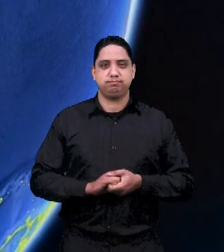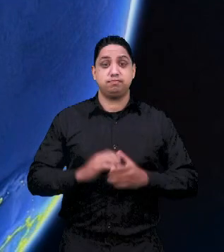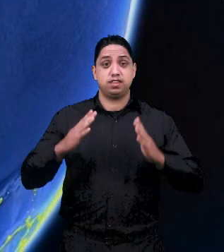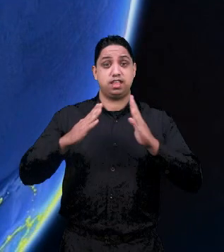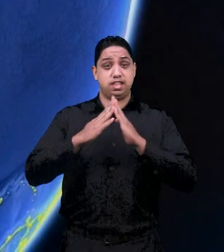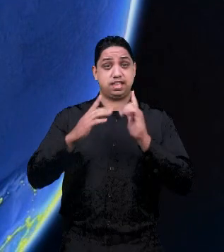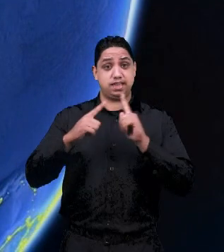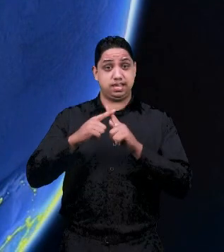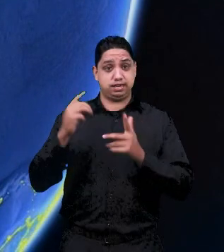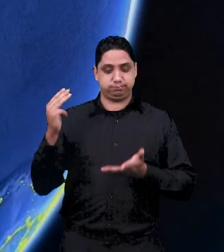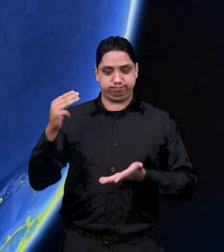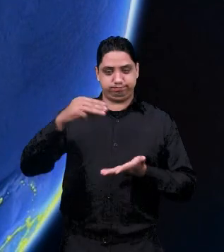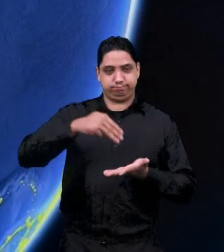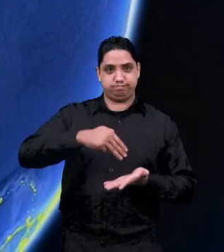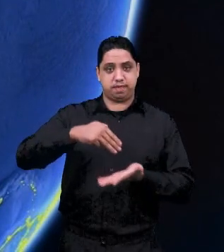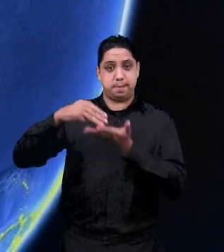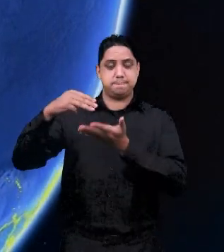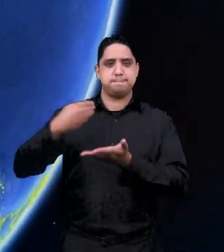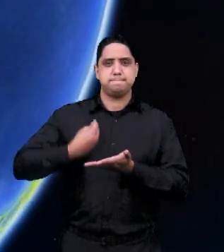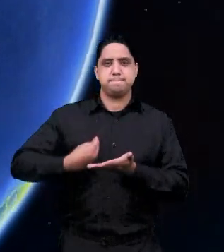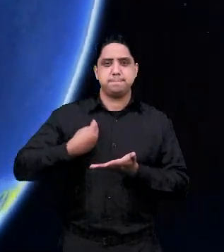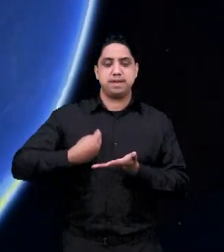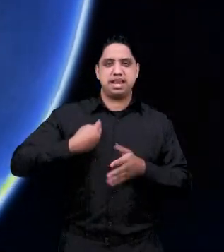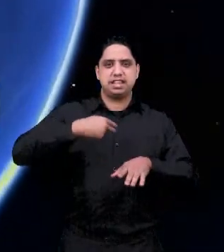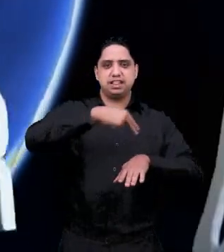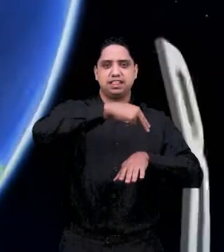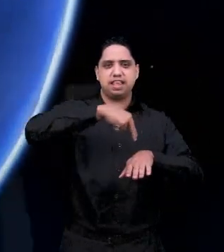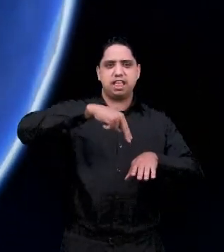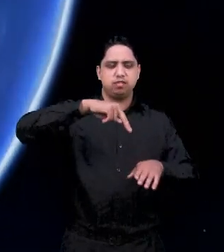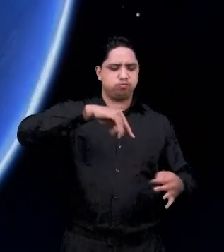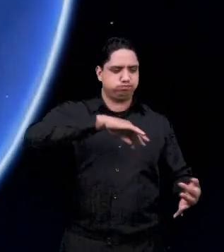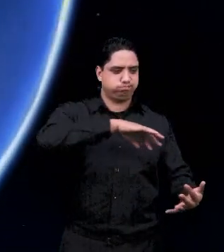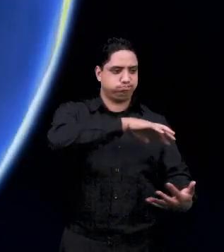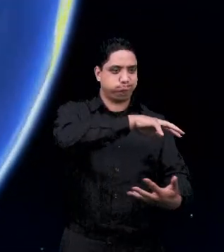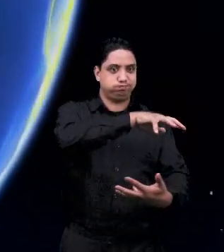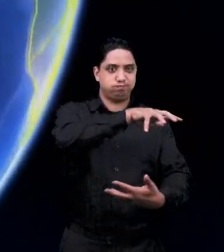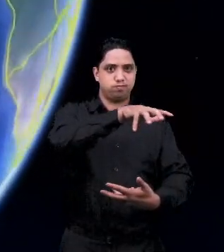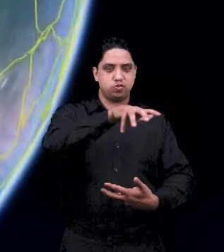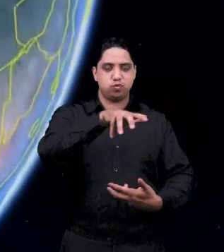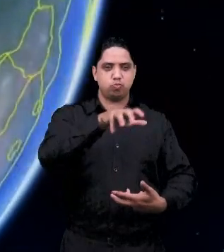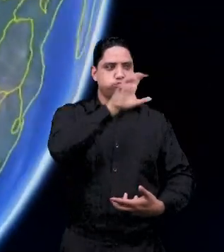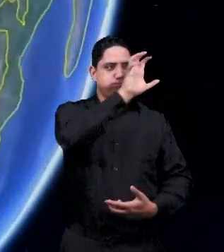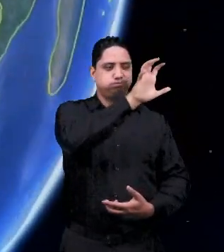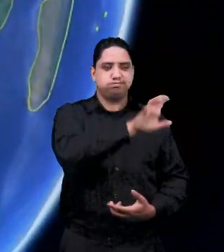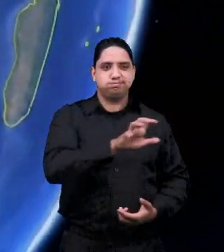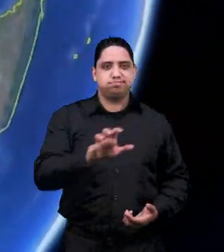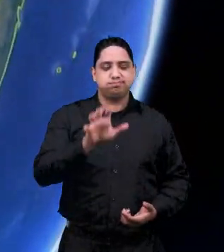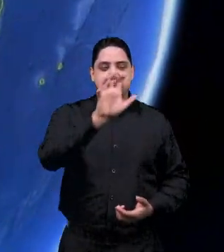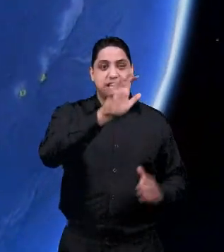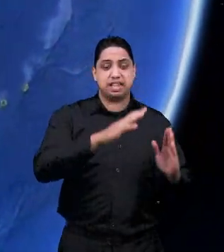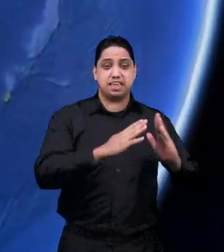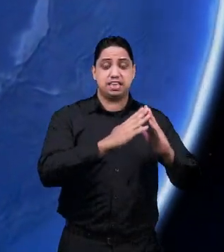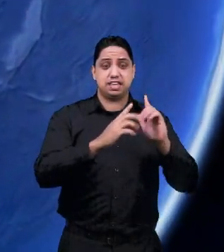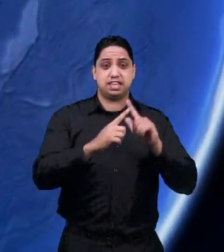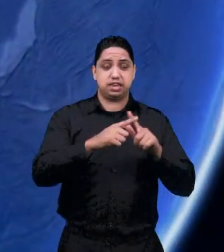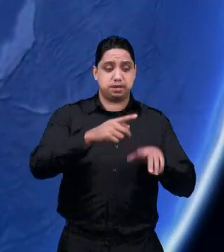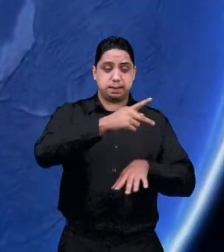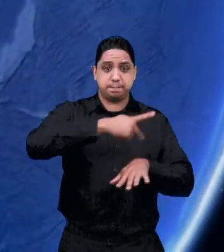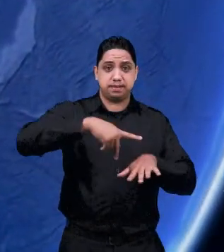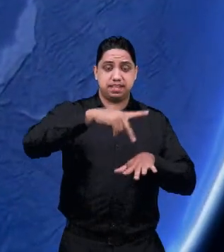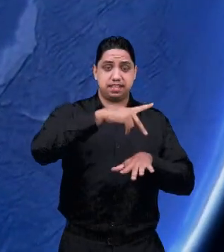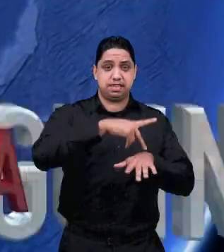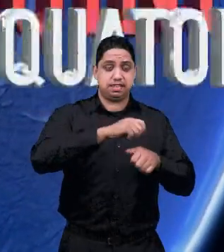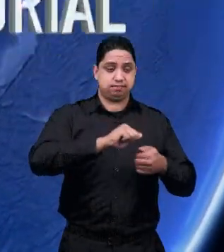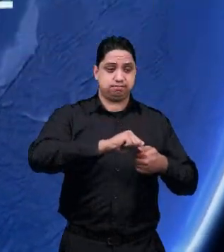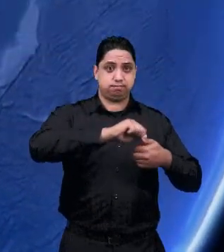L'Église chrétienne Maranatha est présente dans des nations de tous les continents de la planète, des églises des pays dont les